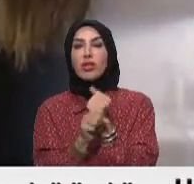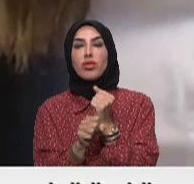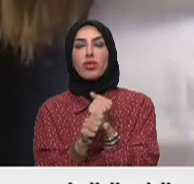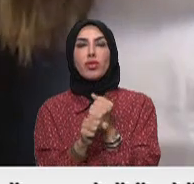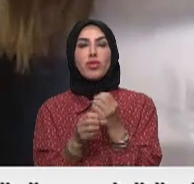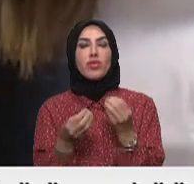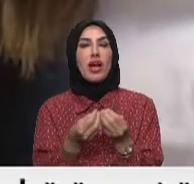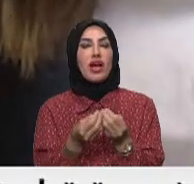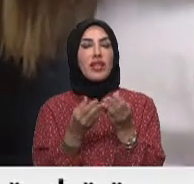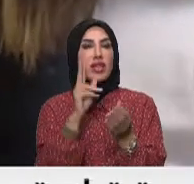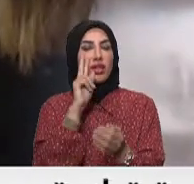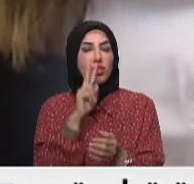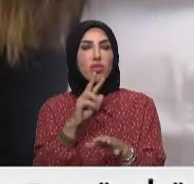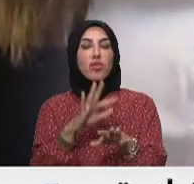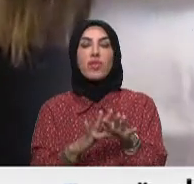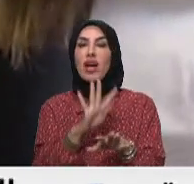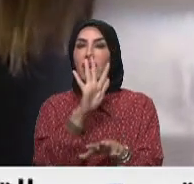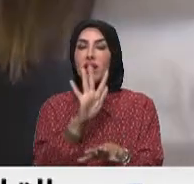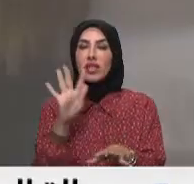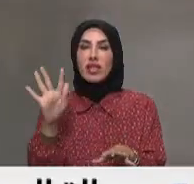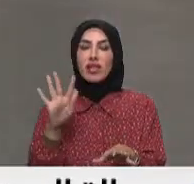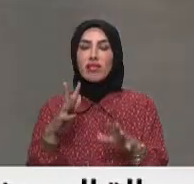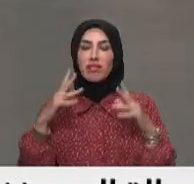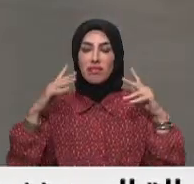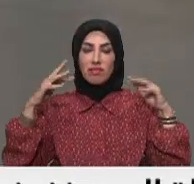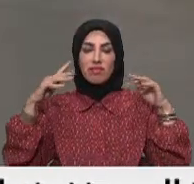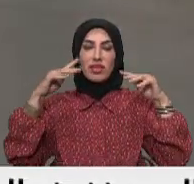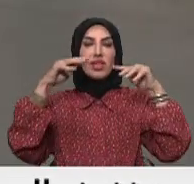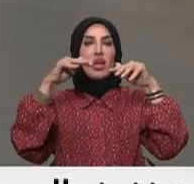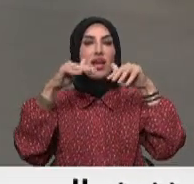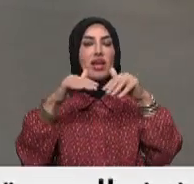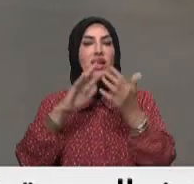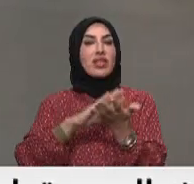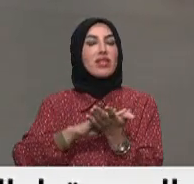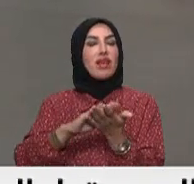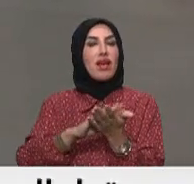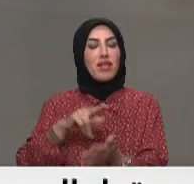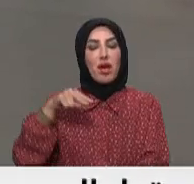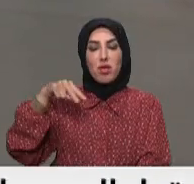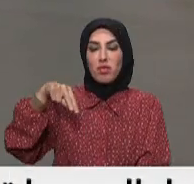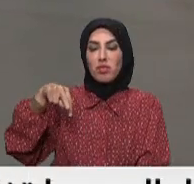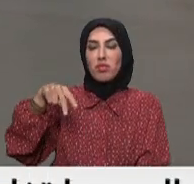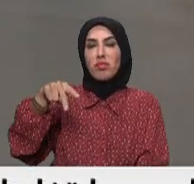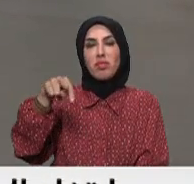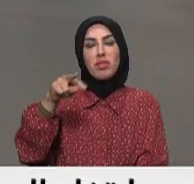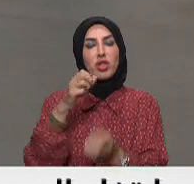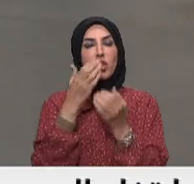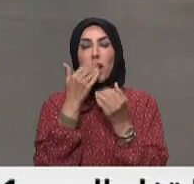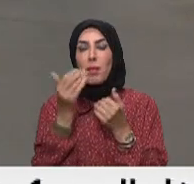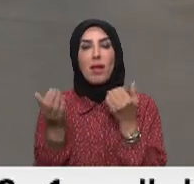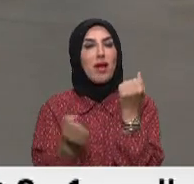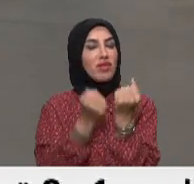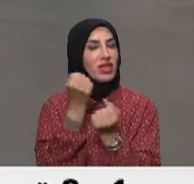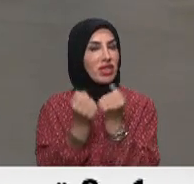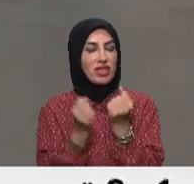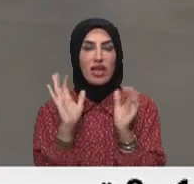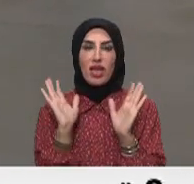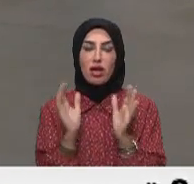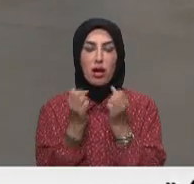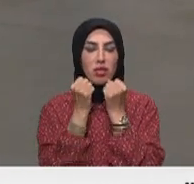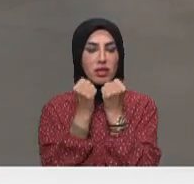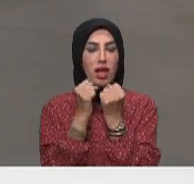تداولها تظهر ناسا قد نزحوا بالفعل على الأقدام يحاولون الخروج من المناطق التي لم تعد